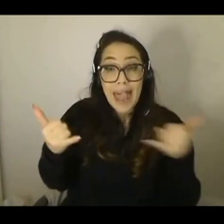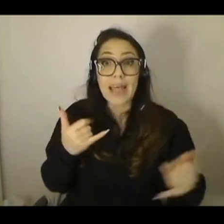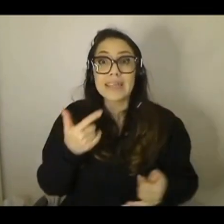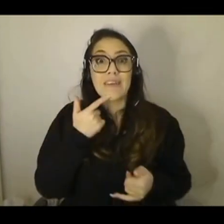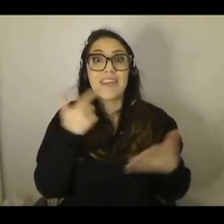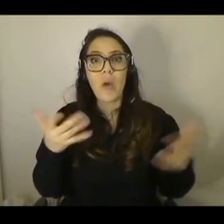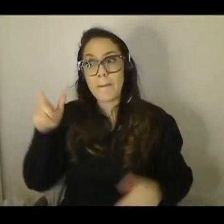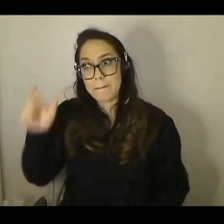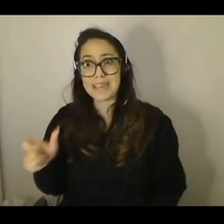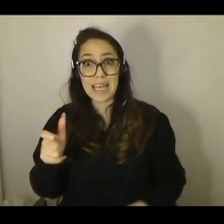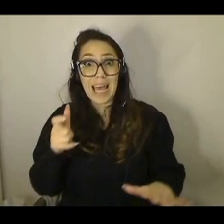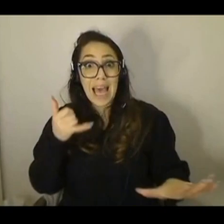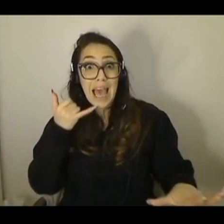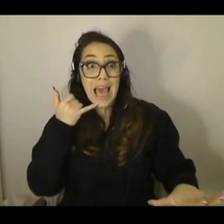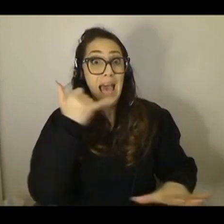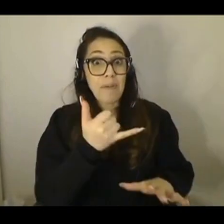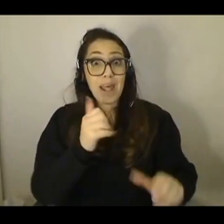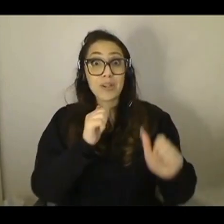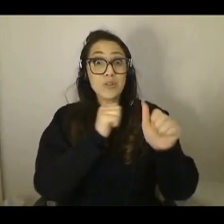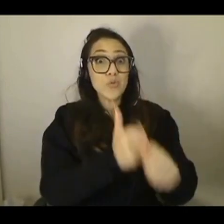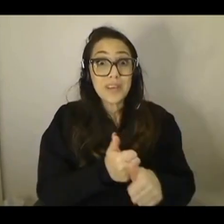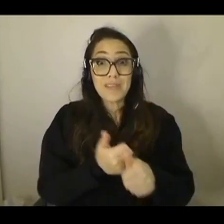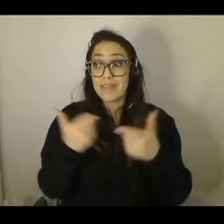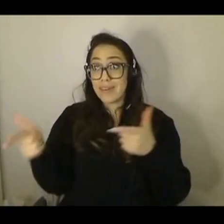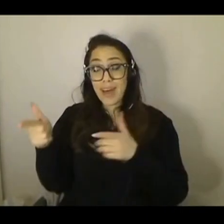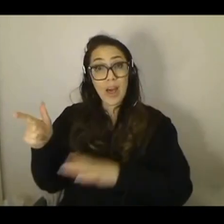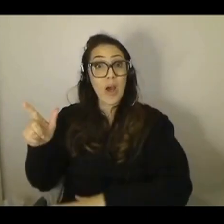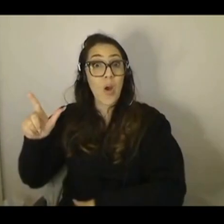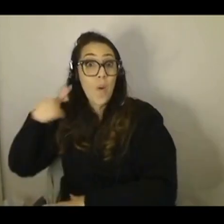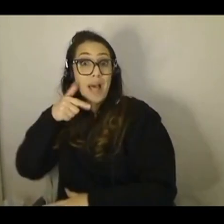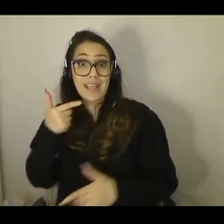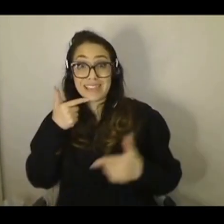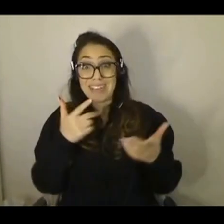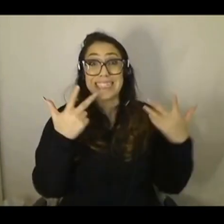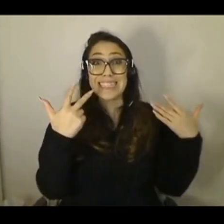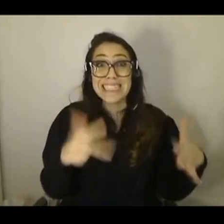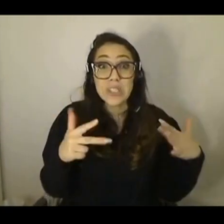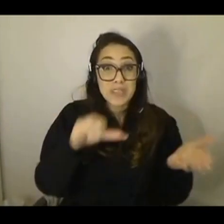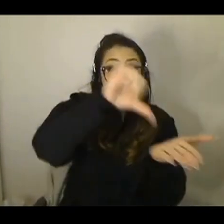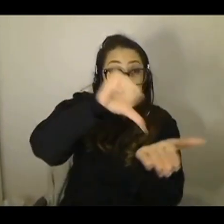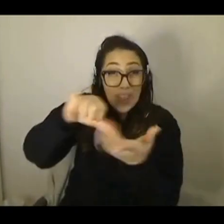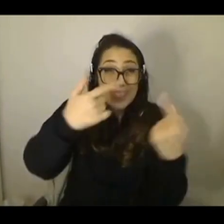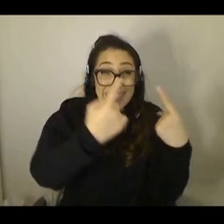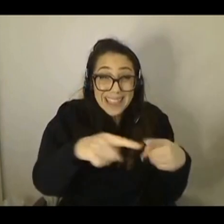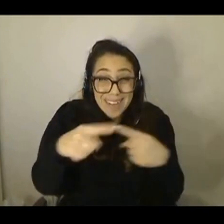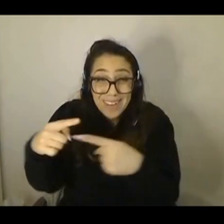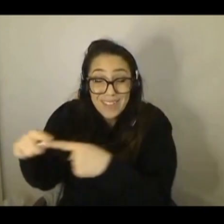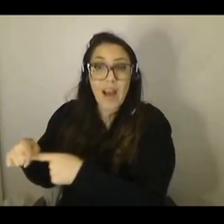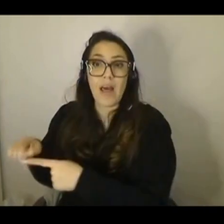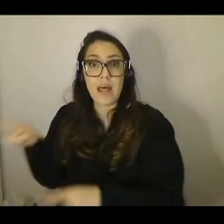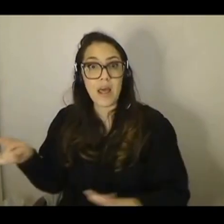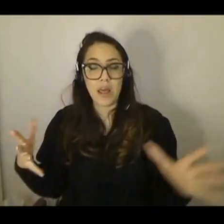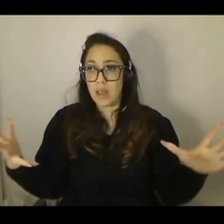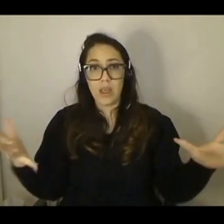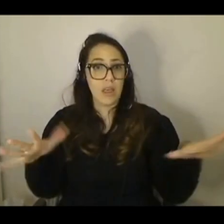le bon centre en fonction de son opérateur. Hein. C'était 18 centres d'appel différents auxquels la personne allait être confrontée.